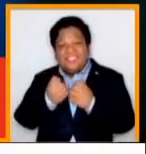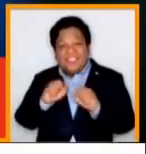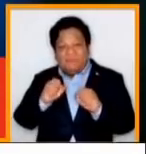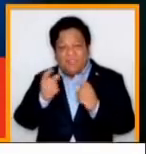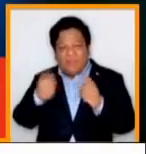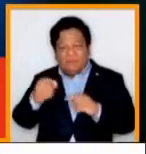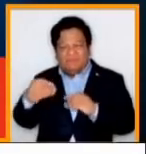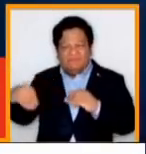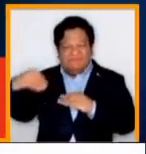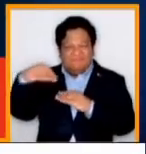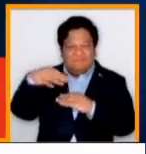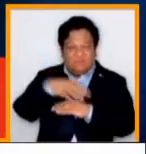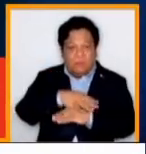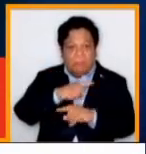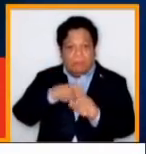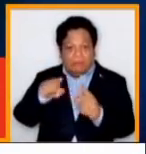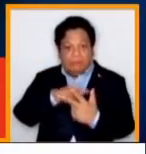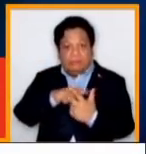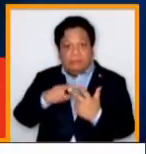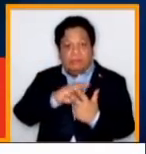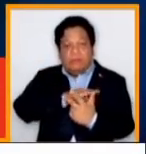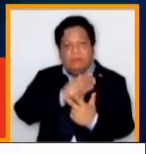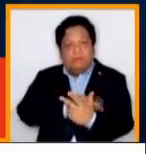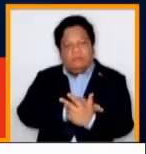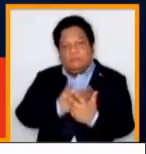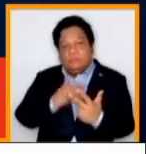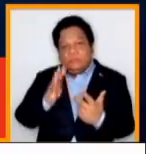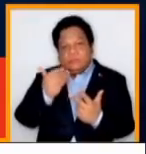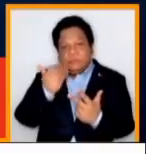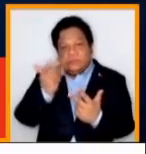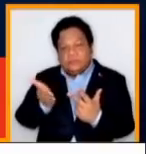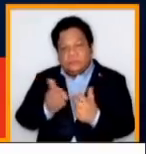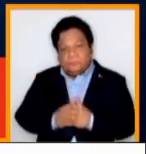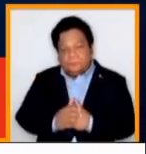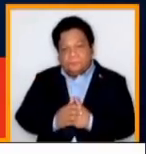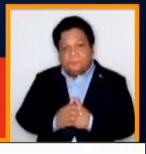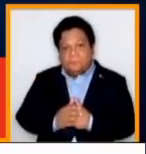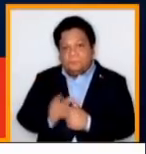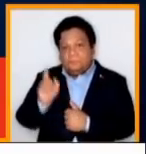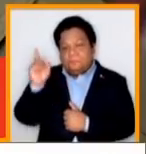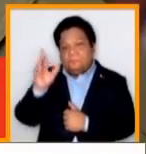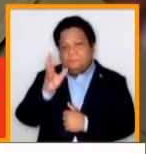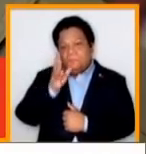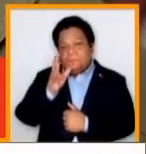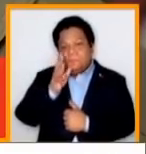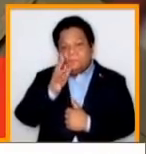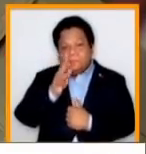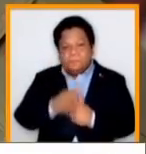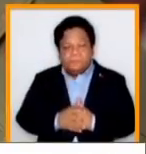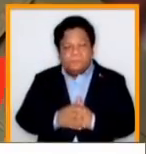ang 3 anak. Wala na. Lahat na ng pangarap namin na magkakasawa, wala na.